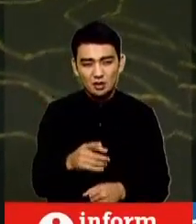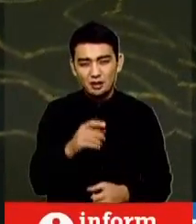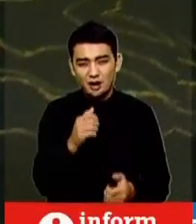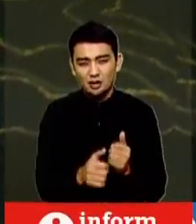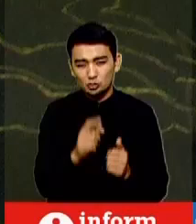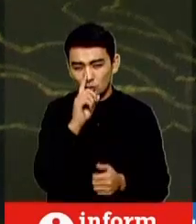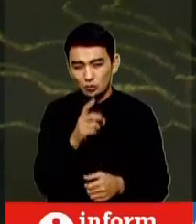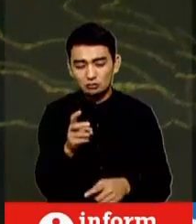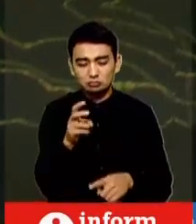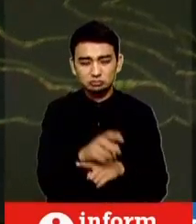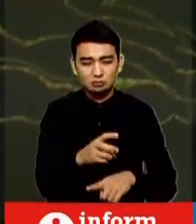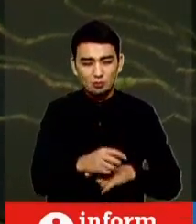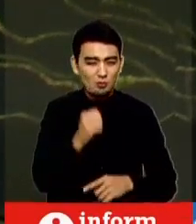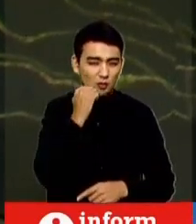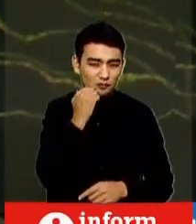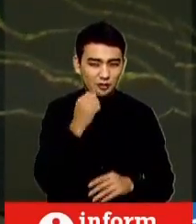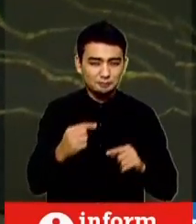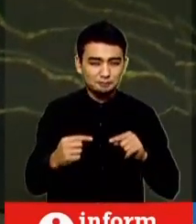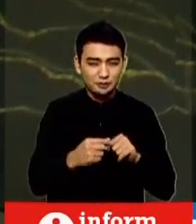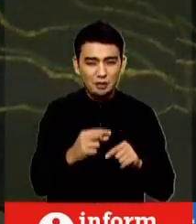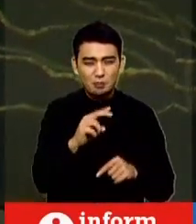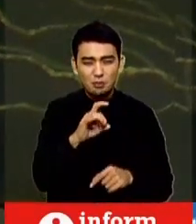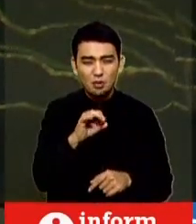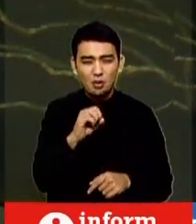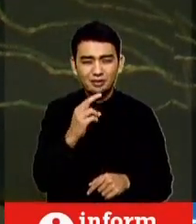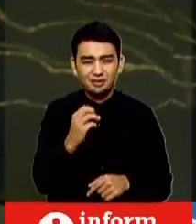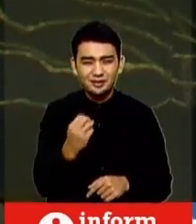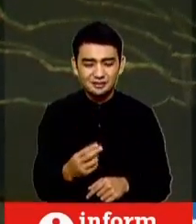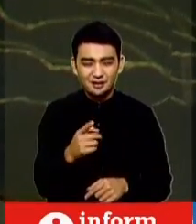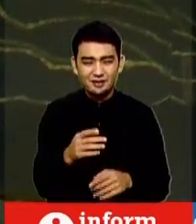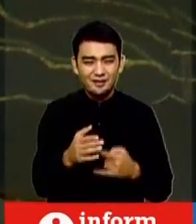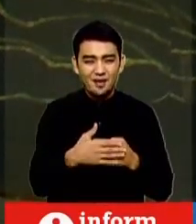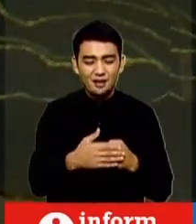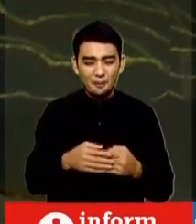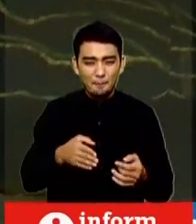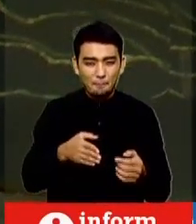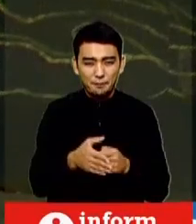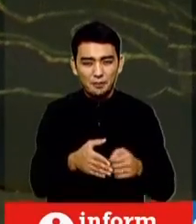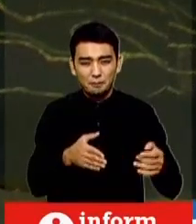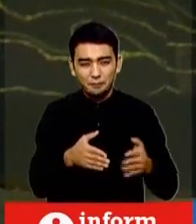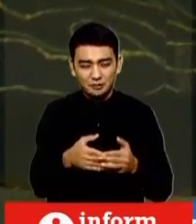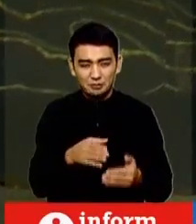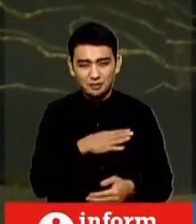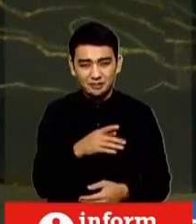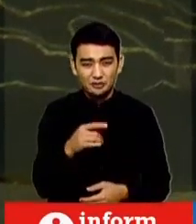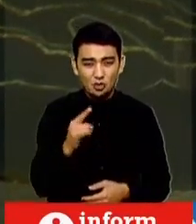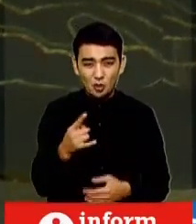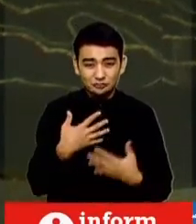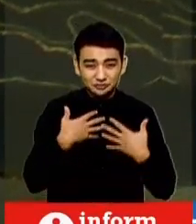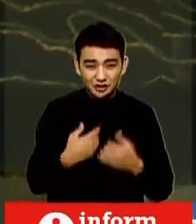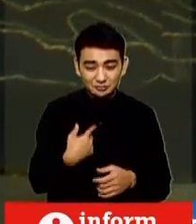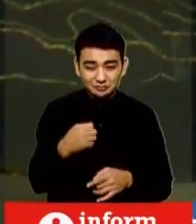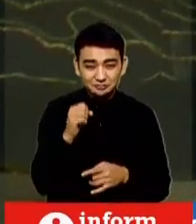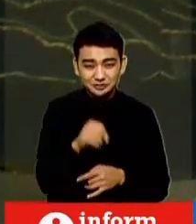отыру қажет. Кішкентай Аляна-ның қолы бөбекжайда есікке қысылып қалған еді. Бүлдіршінің анасы сап-сау баламның осындай күйге